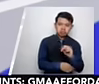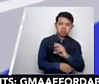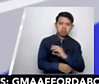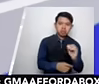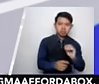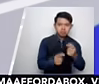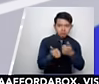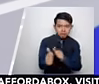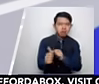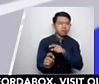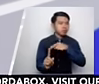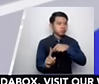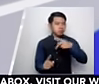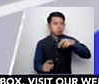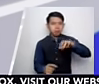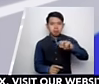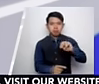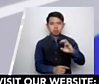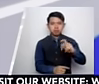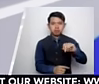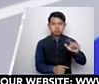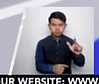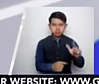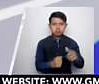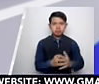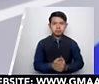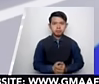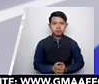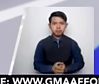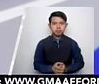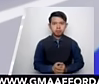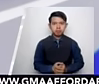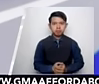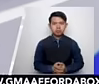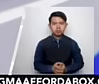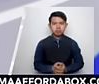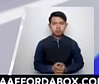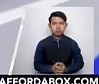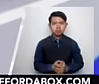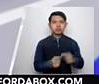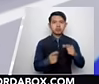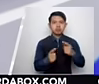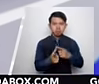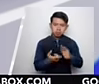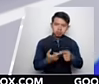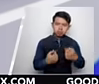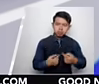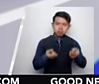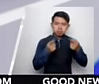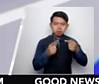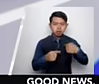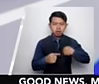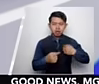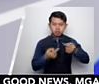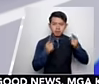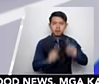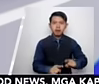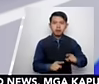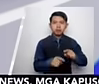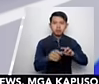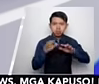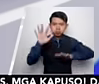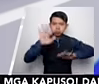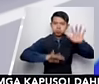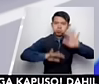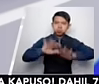kung nagamit ko na po ba daw yung pagkalalaki ko. Doon na po niya sinimulan yung panghalay sa akin. Hanggang sa natigil lamang po ito nung